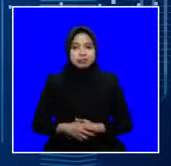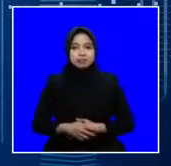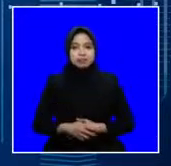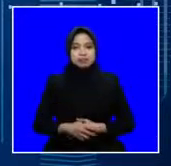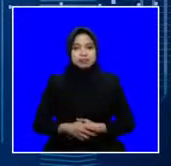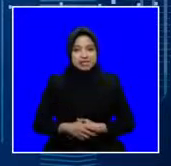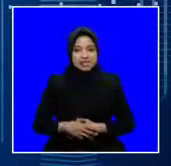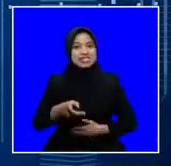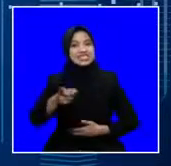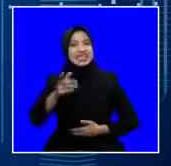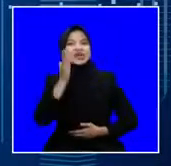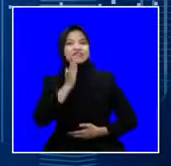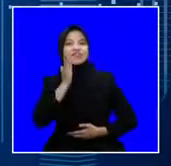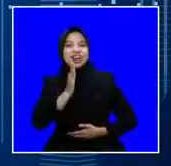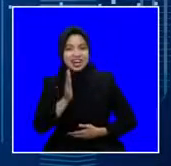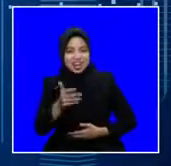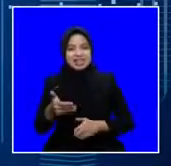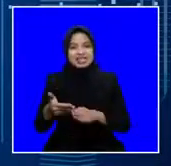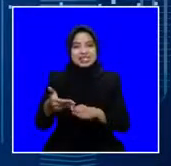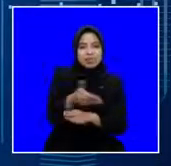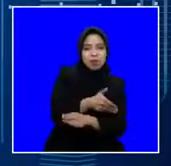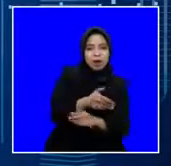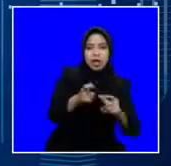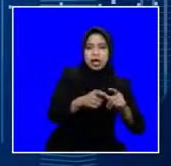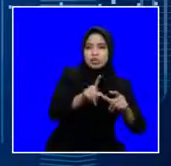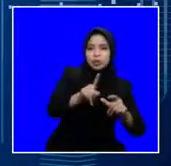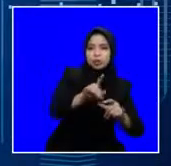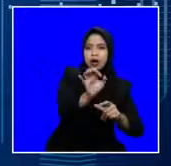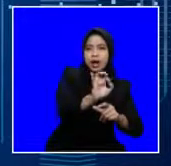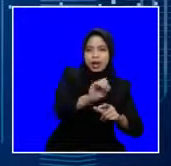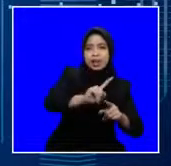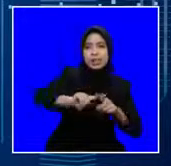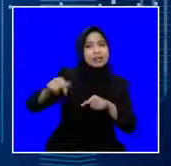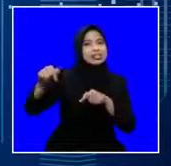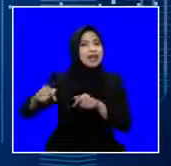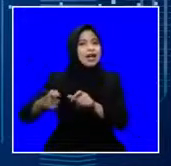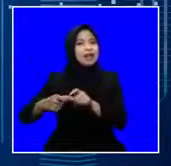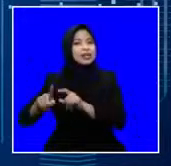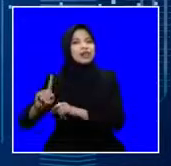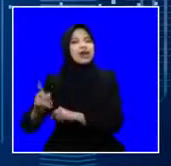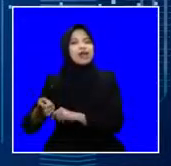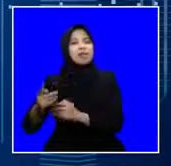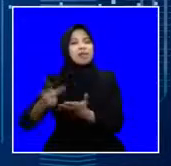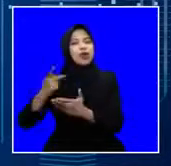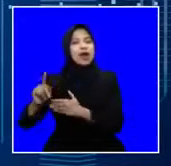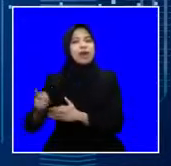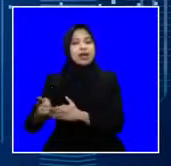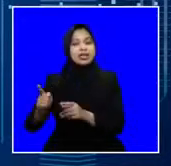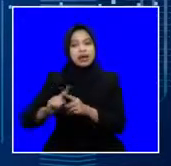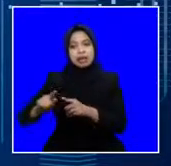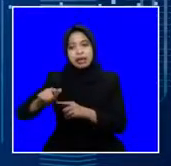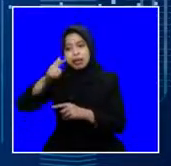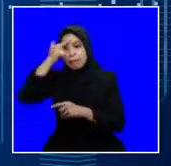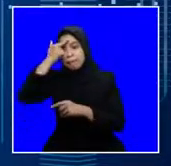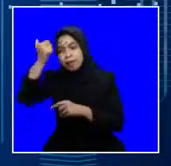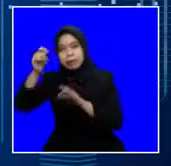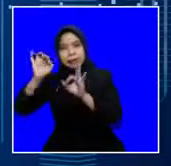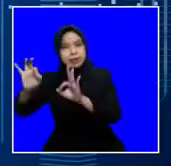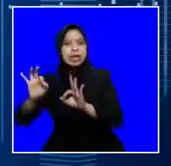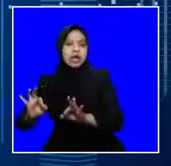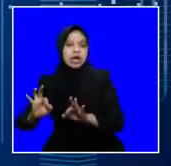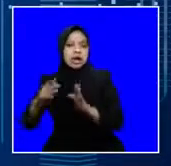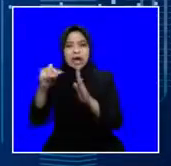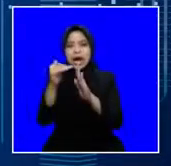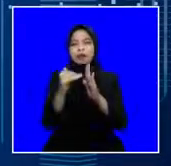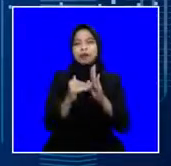sedikit jenjangnya. Kita tadinya tidak ada S1 sama sekali, sekarang ada S1 programnya. Tapi dengan level prestasi yang sangat tinggi, dengan